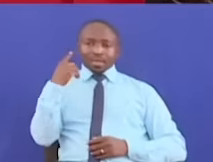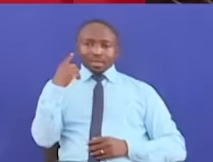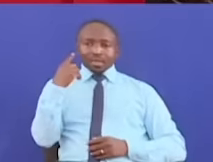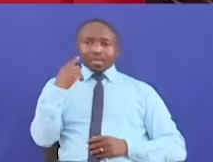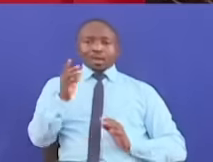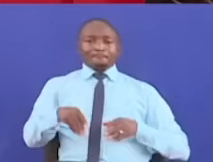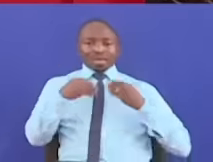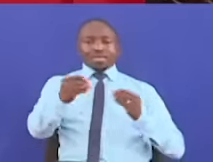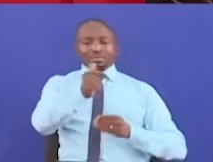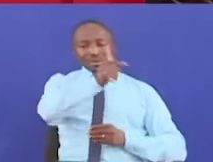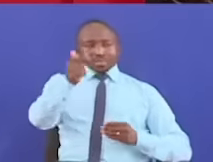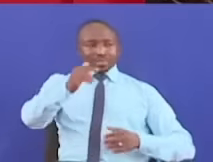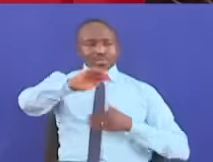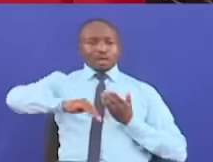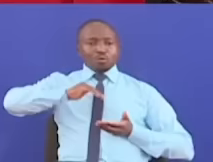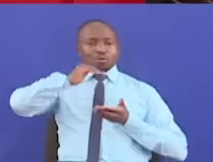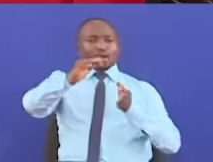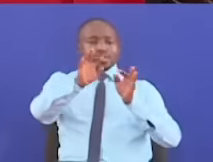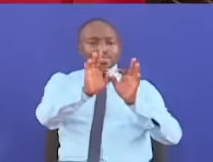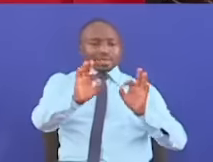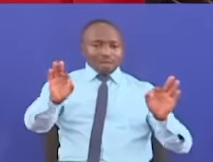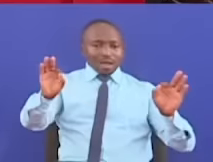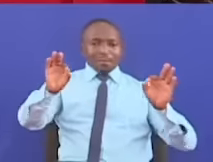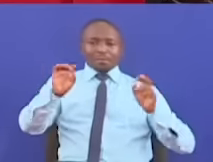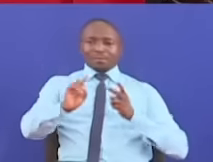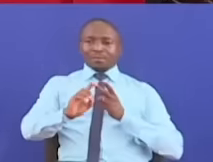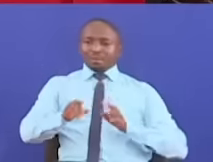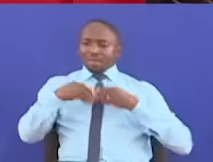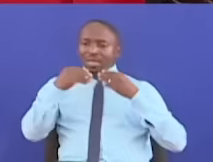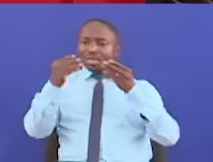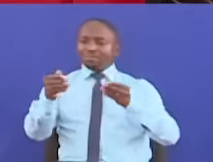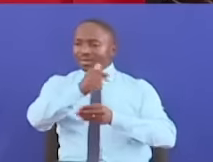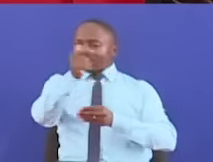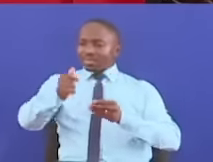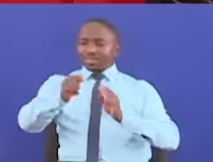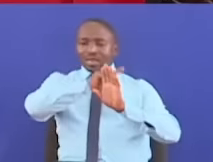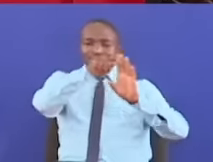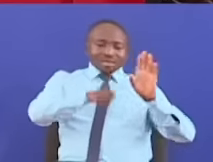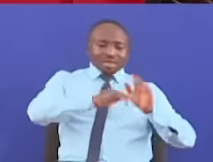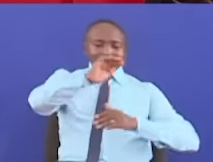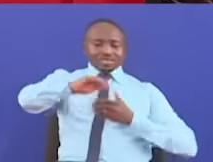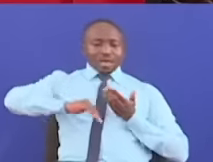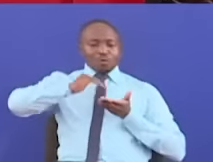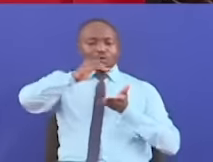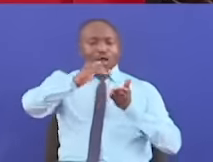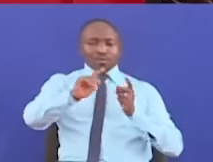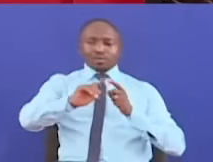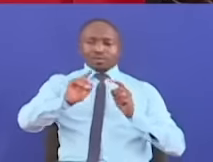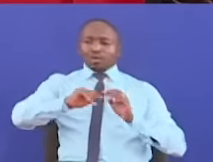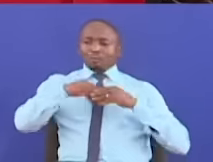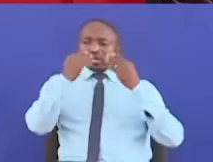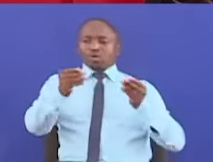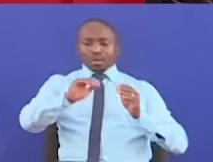mipa Tanzania zawadi nj kabis mipa Tanzania afrika zawadi neipa dunia